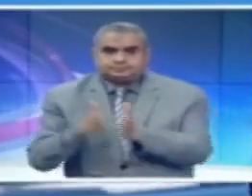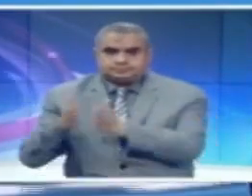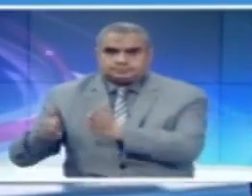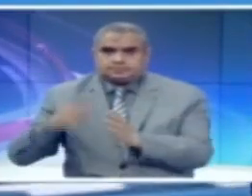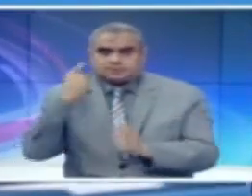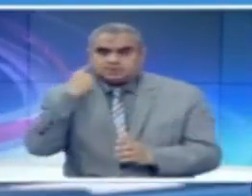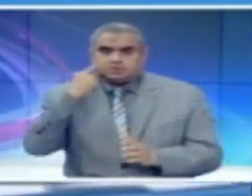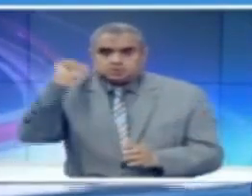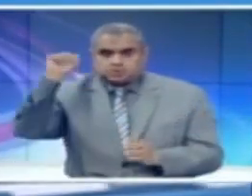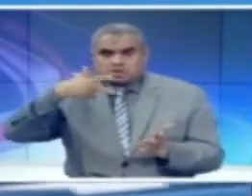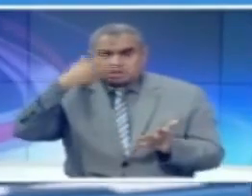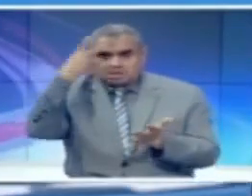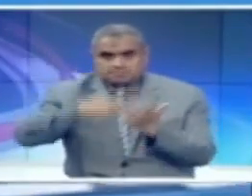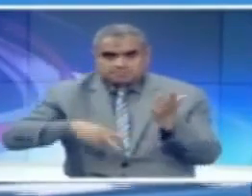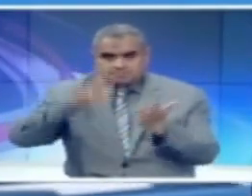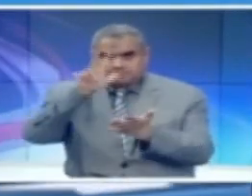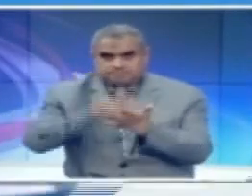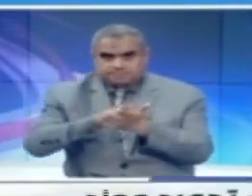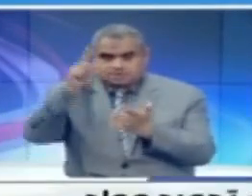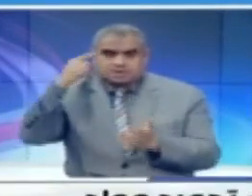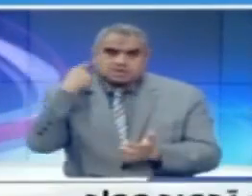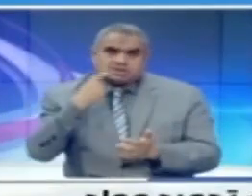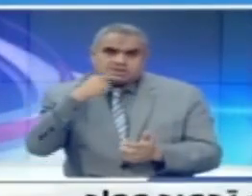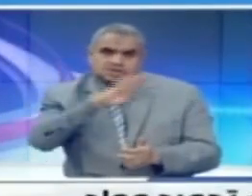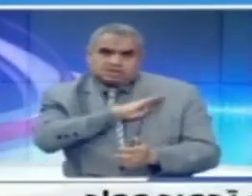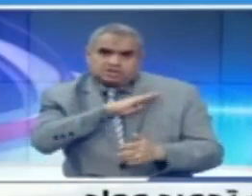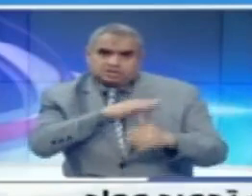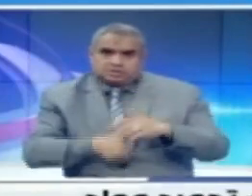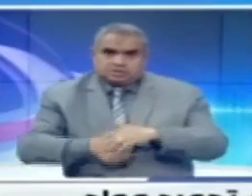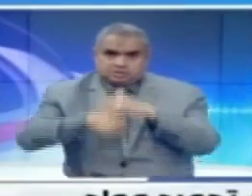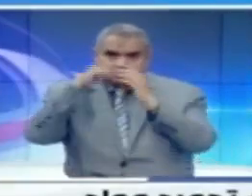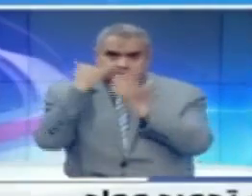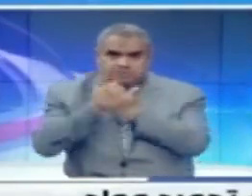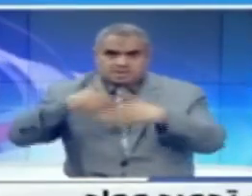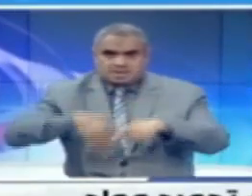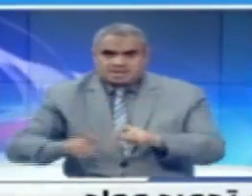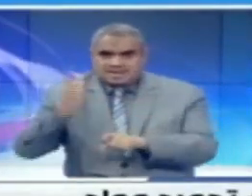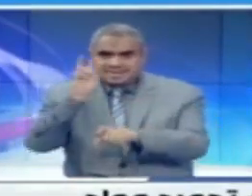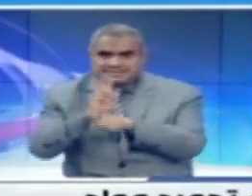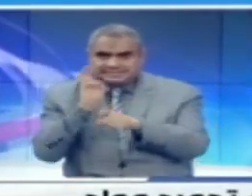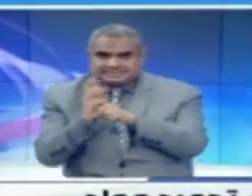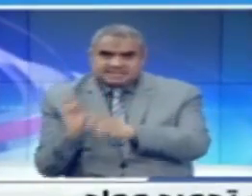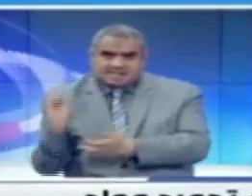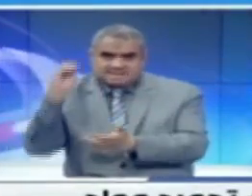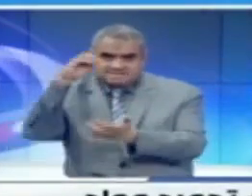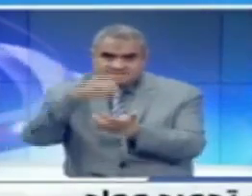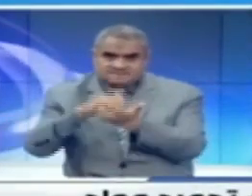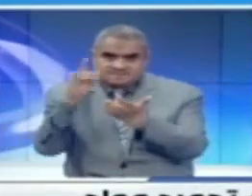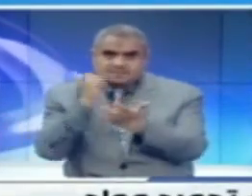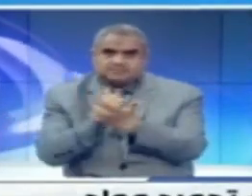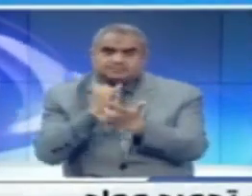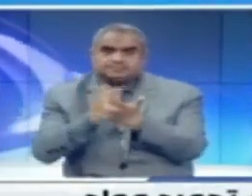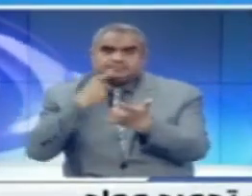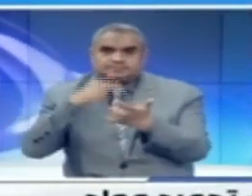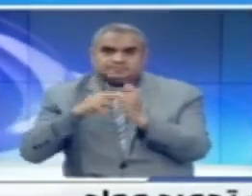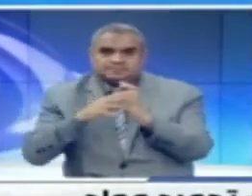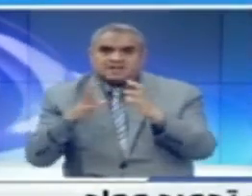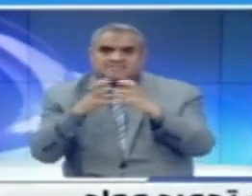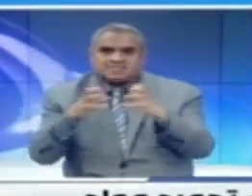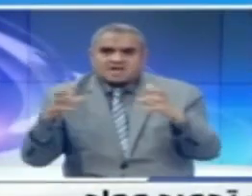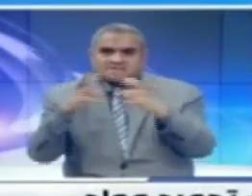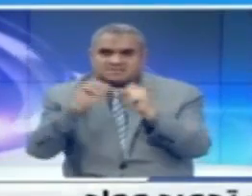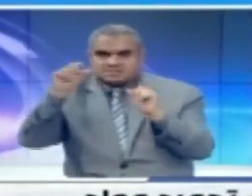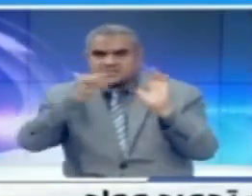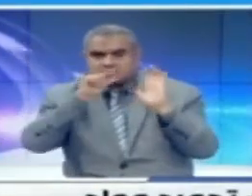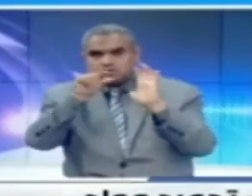إلى السودان، حيث قرر القائد العام للقوات المسلحة السودانية رئيس مجلس السيادة الفريق أول عبد الفتاح البرهان فك تجميد